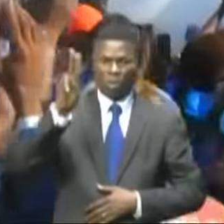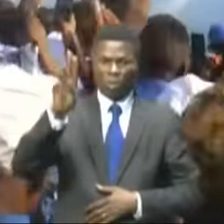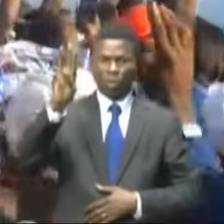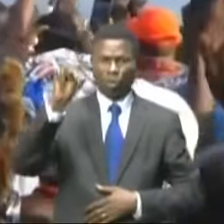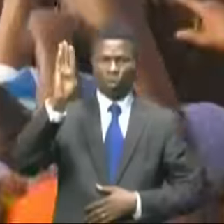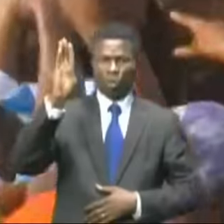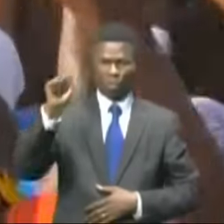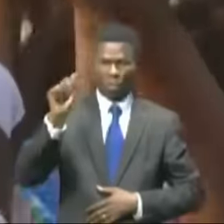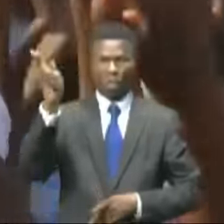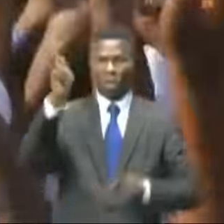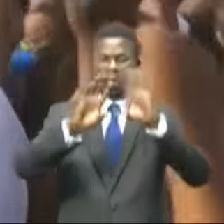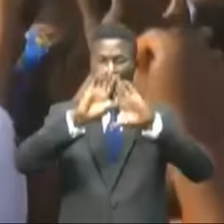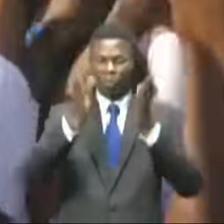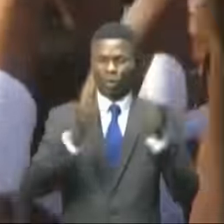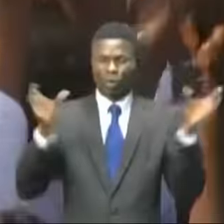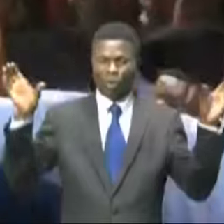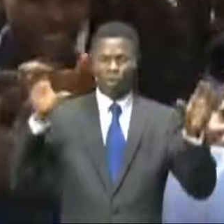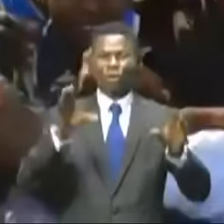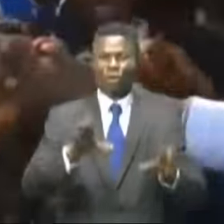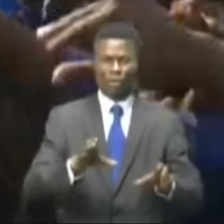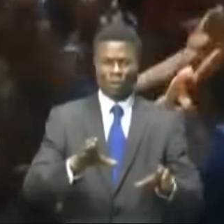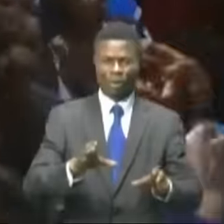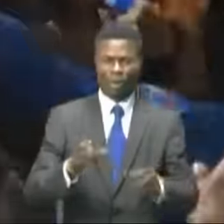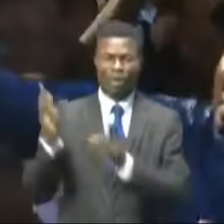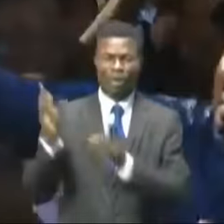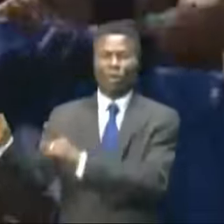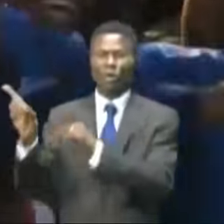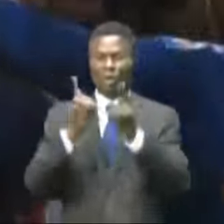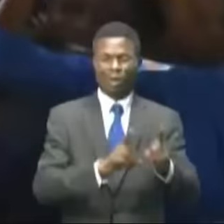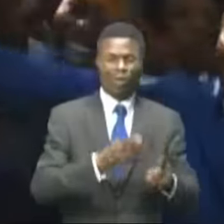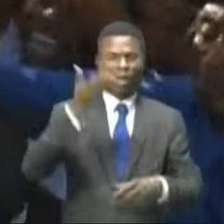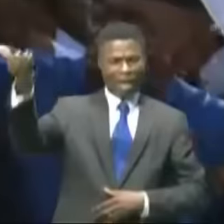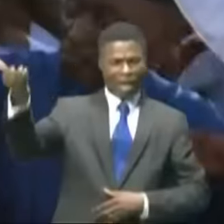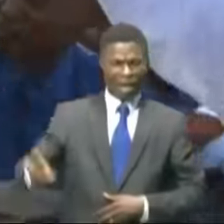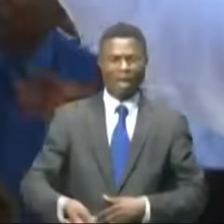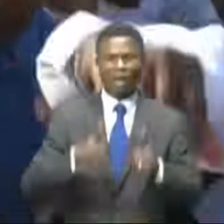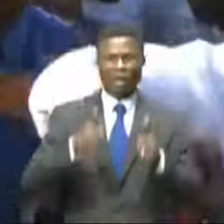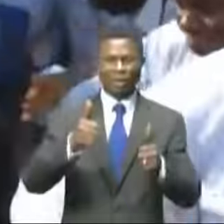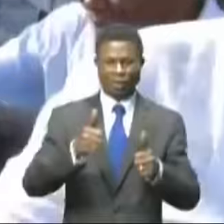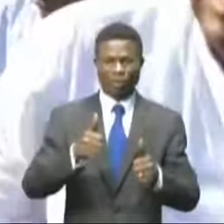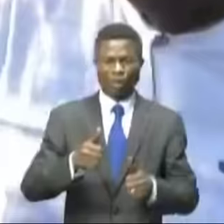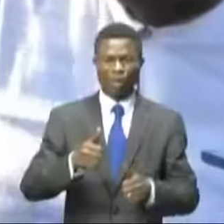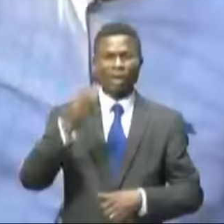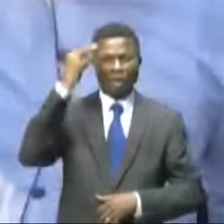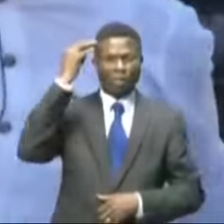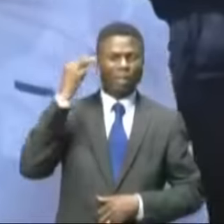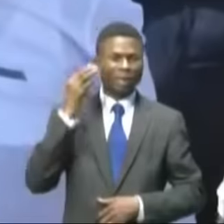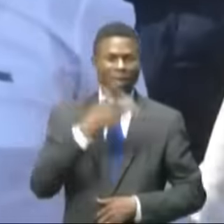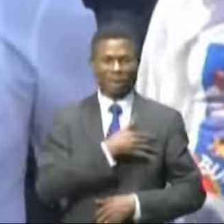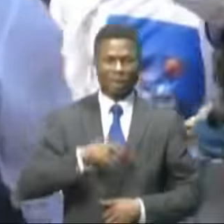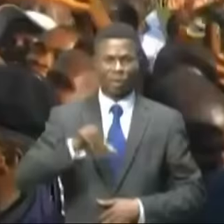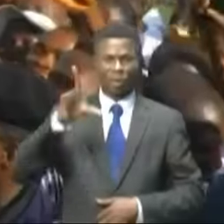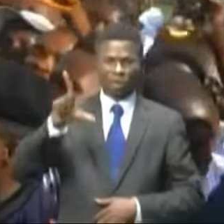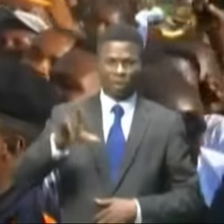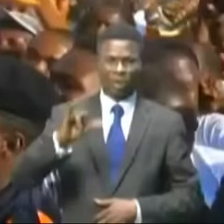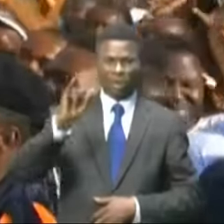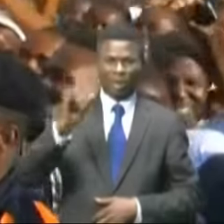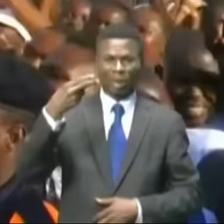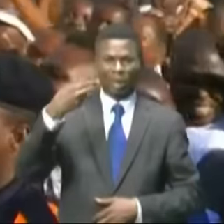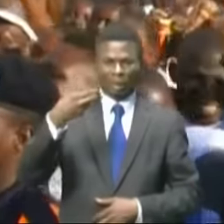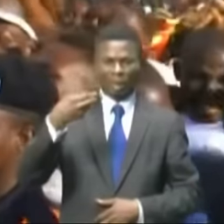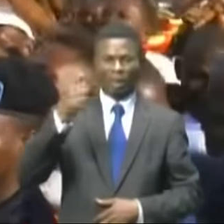où la population au Fury avait effectué le déplacement pour réserver un accueil délirant à celui qu'ils ont réélu à la députation